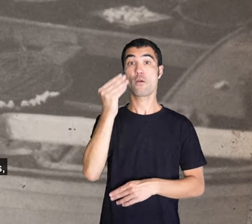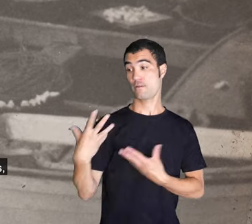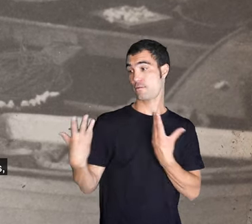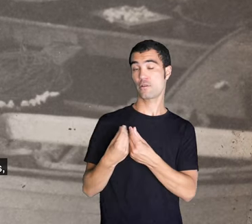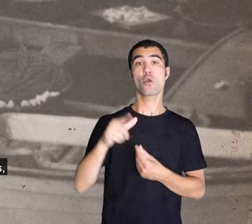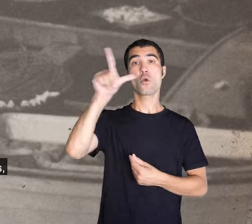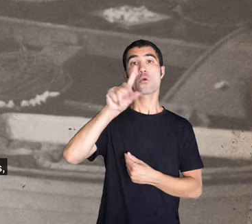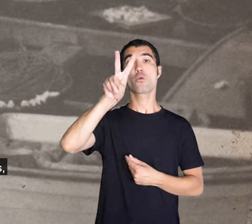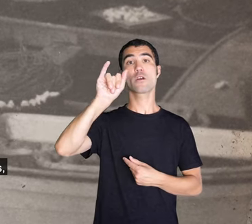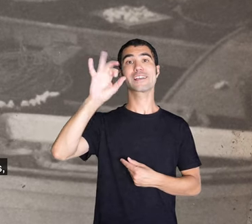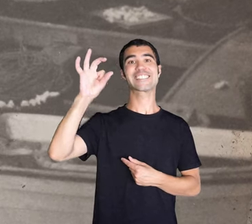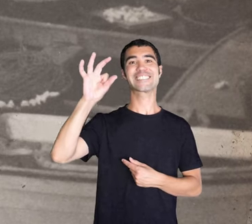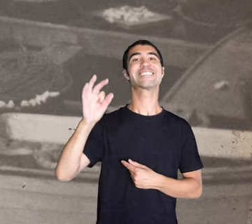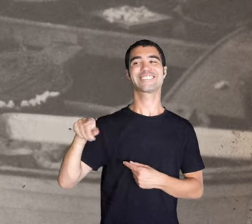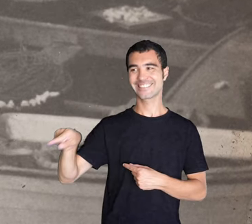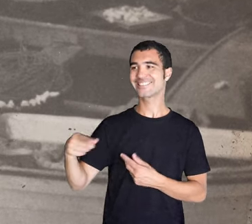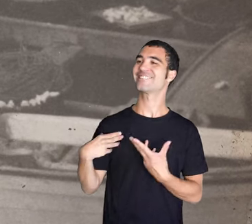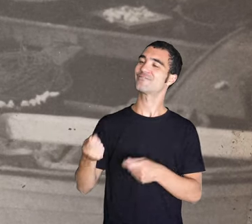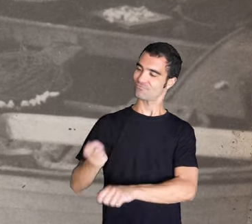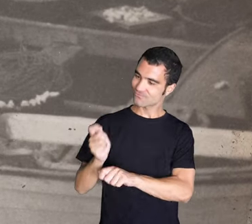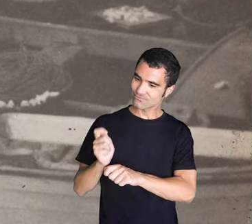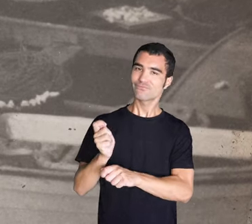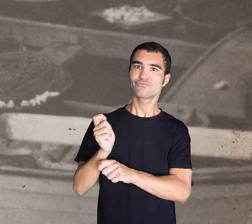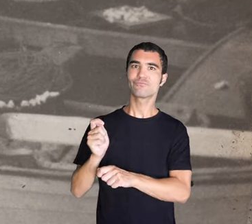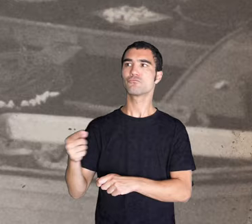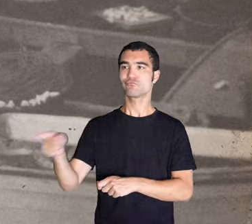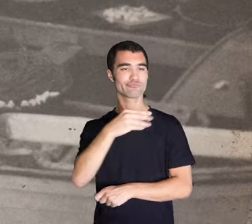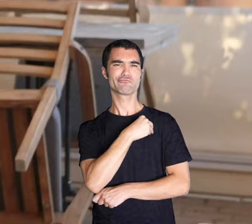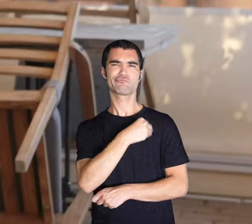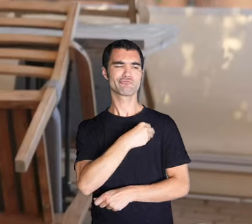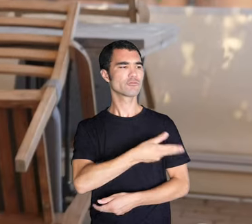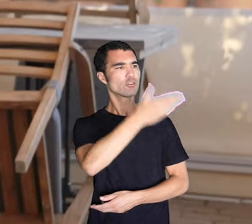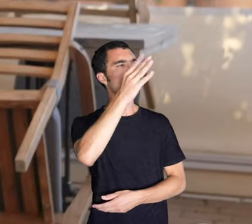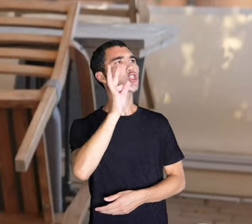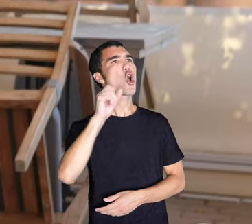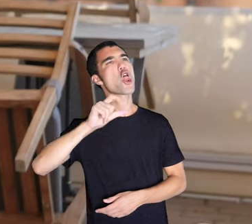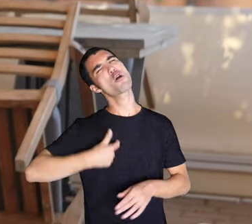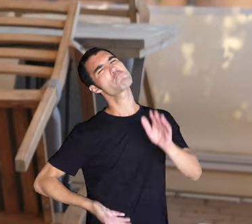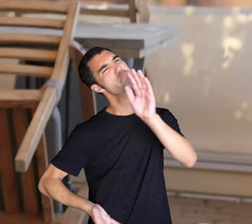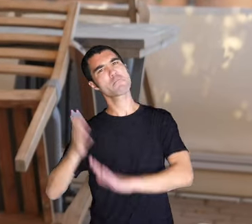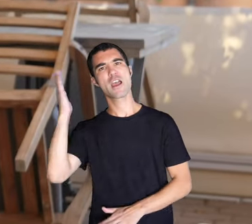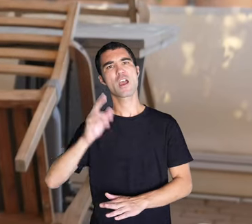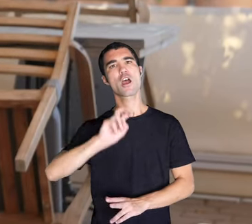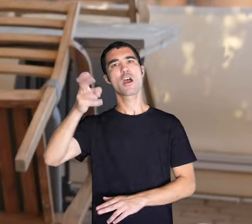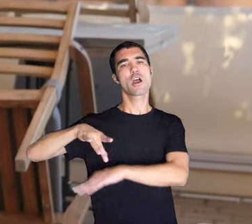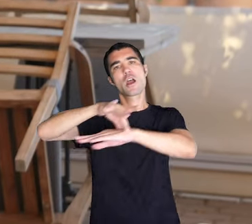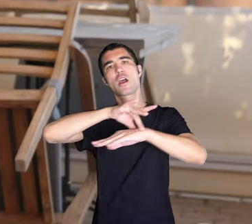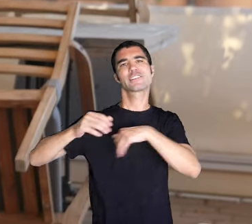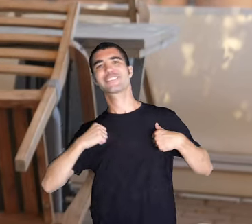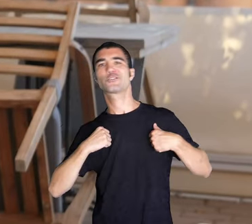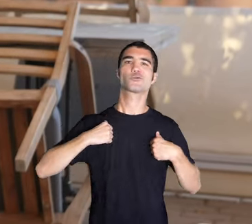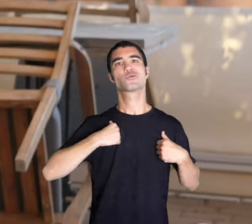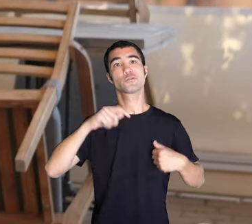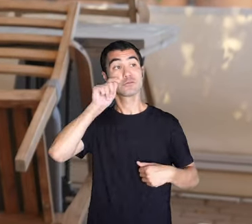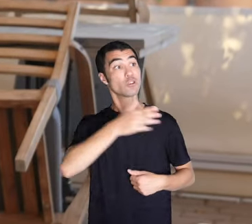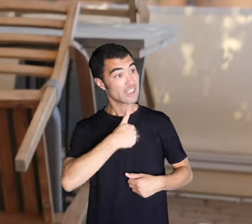un tal Lluís, i pescava. I me diu, tot l'home em vaig a fer excursions. Diu que